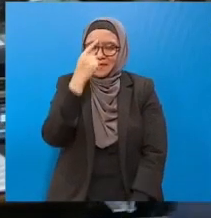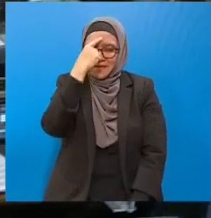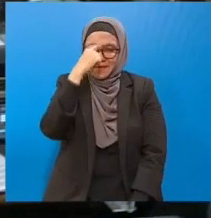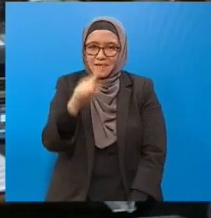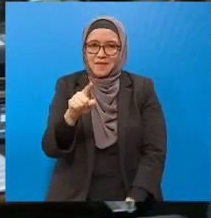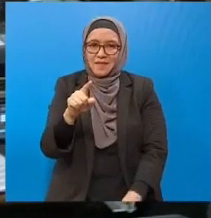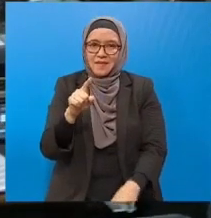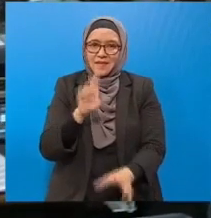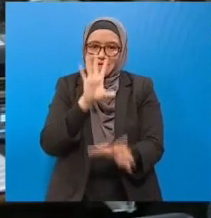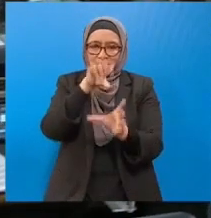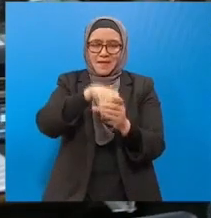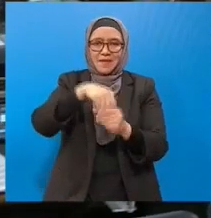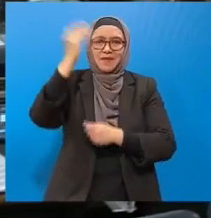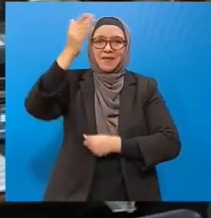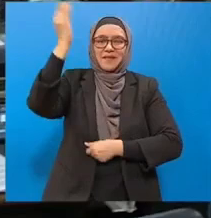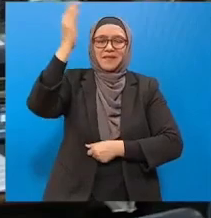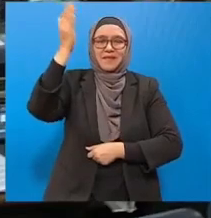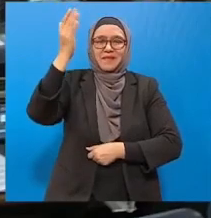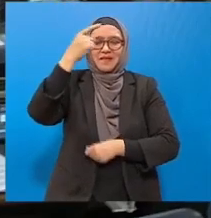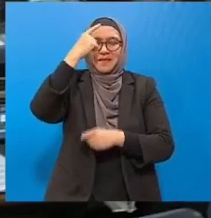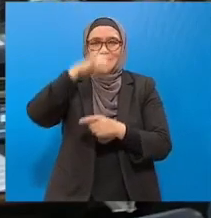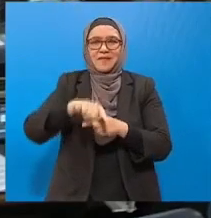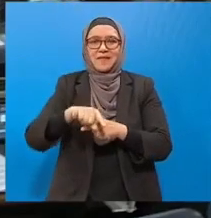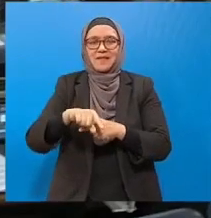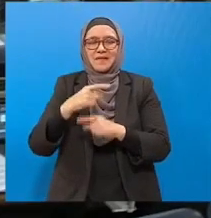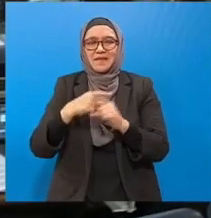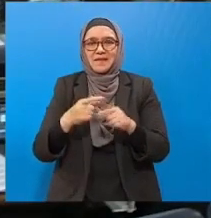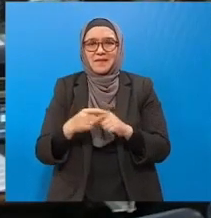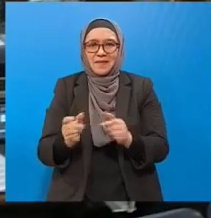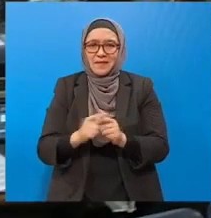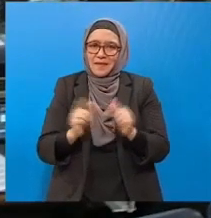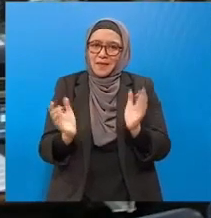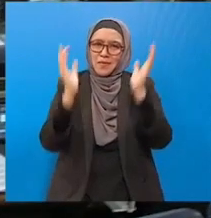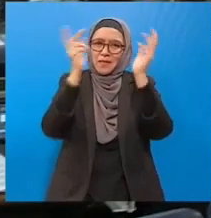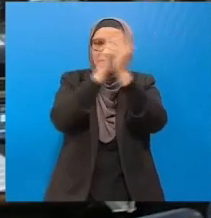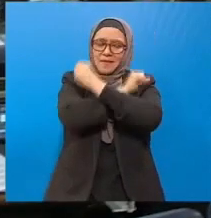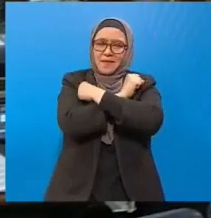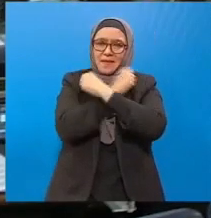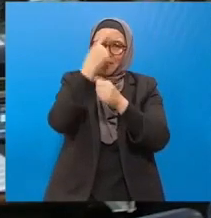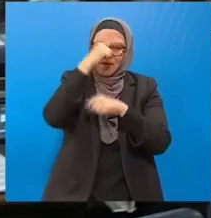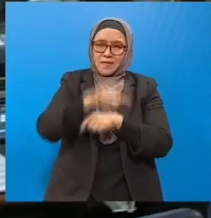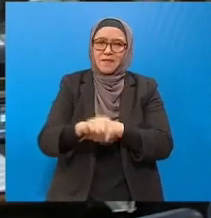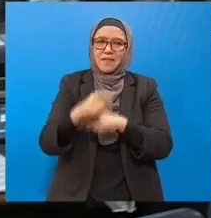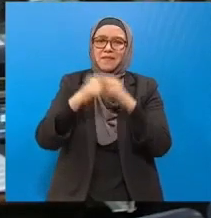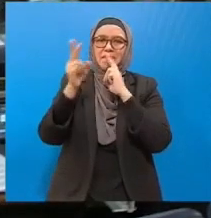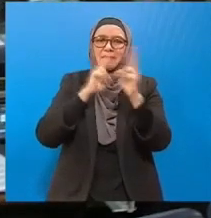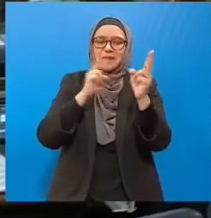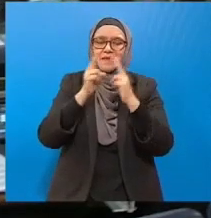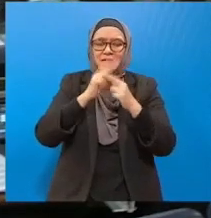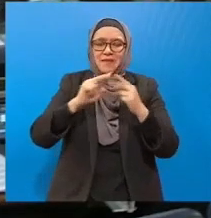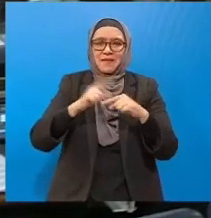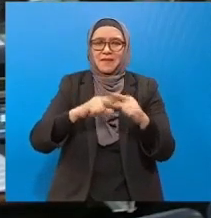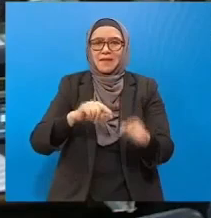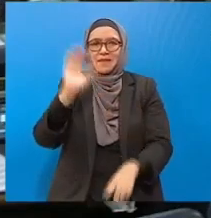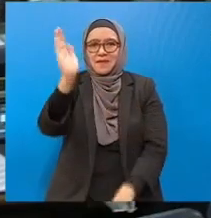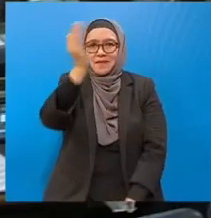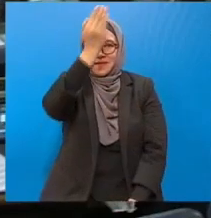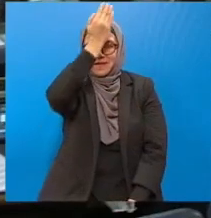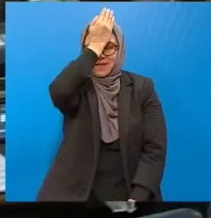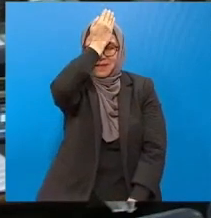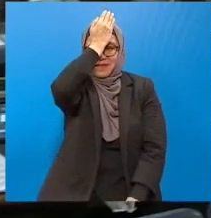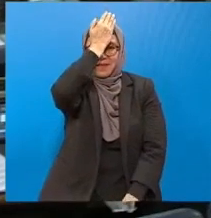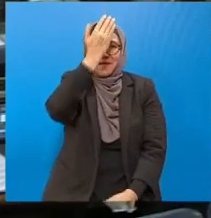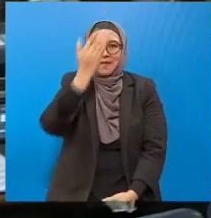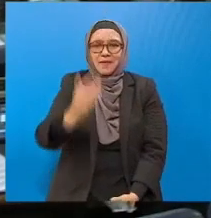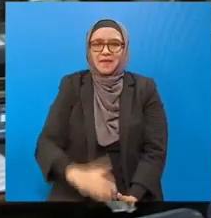kau turut serta dalam pembahasan menjunjung kasih kita ucapan ke body Yamaha Mulyo Sri Partha Baginda internet Agung Sultan Abdullah